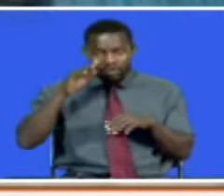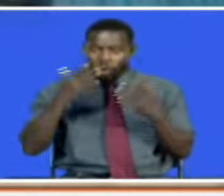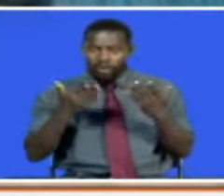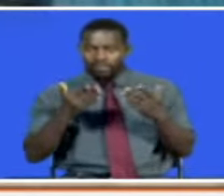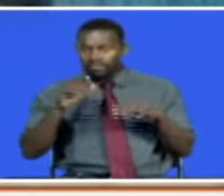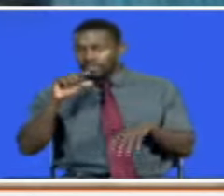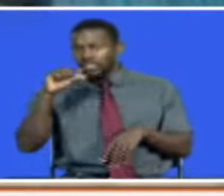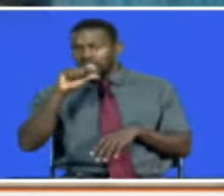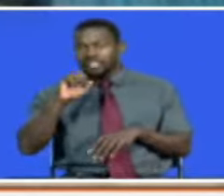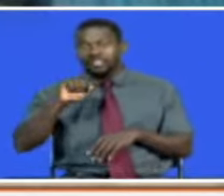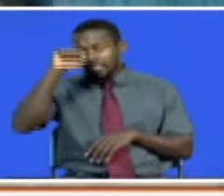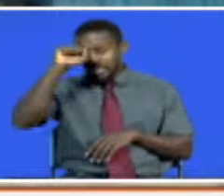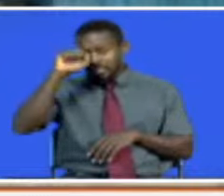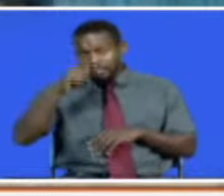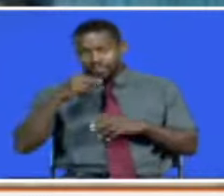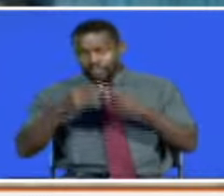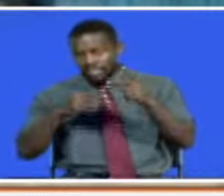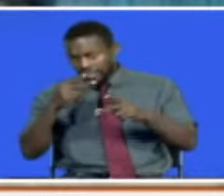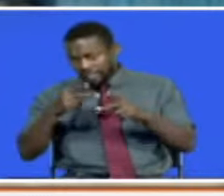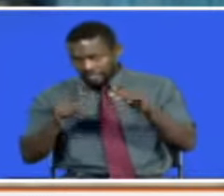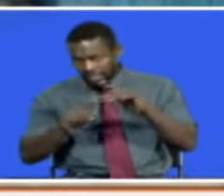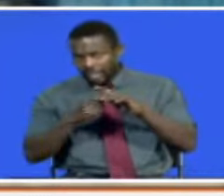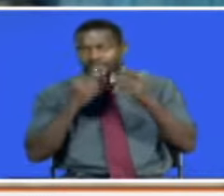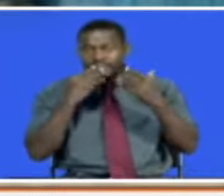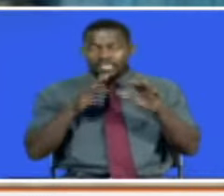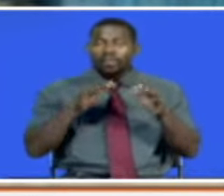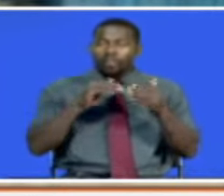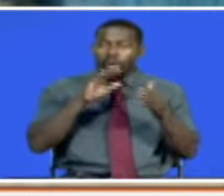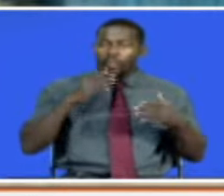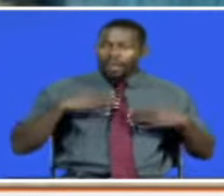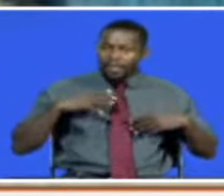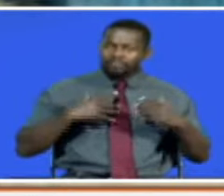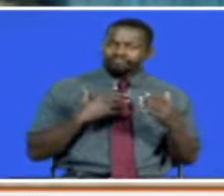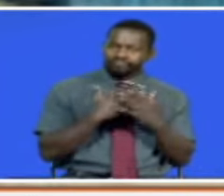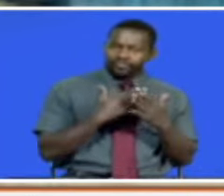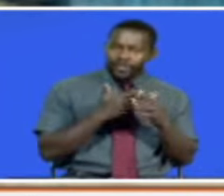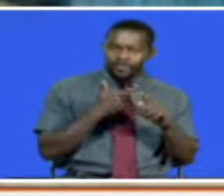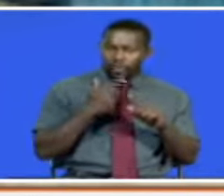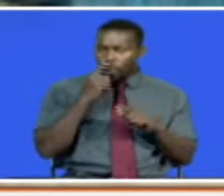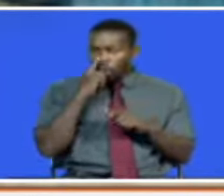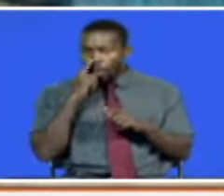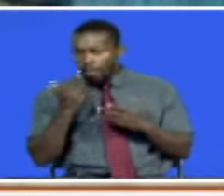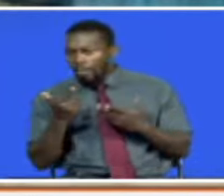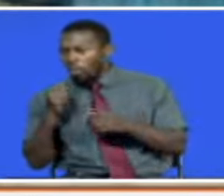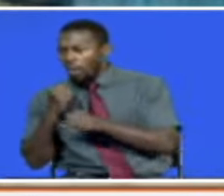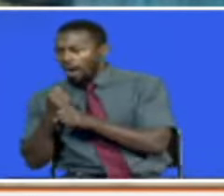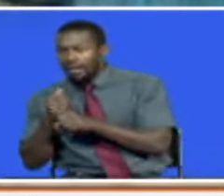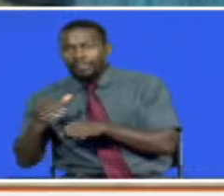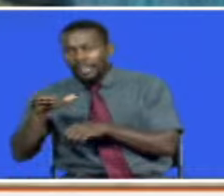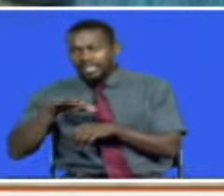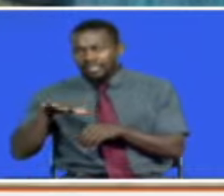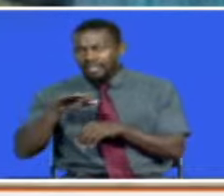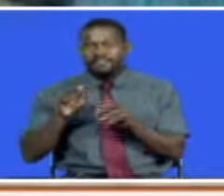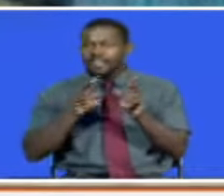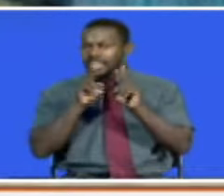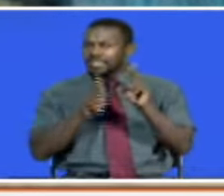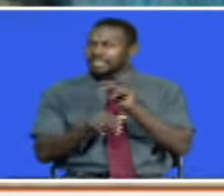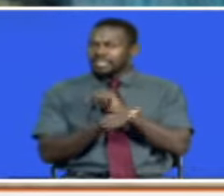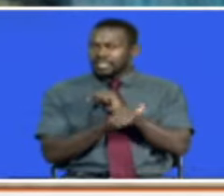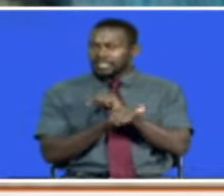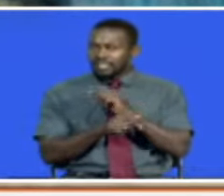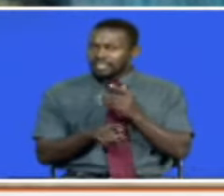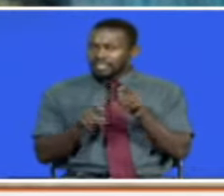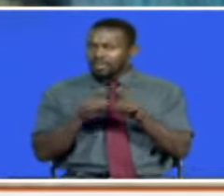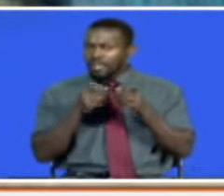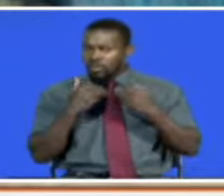people being picked from the streets, people being picked from their homes, people being picked from their places of work, and it got so bad that you